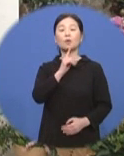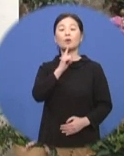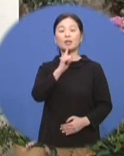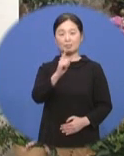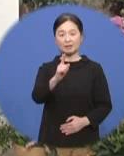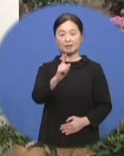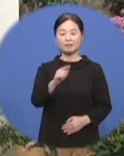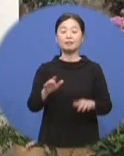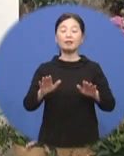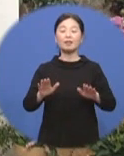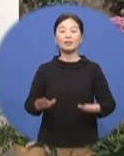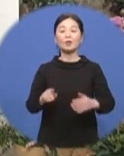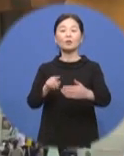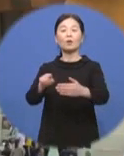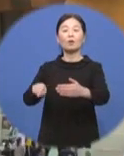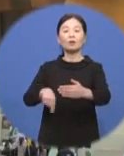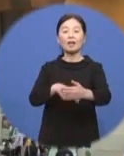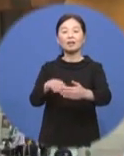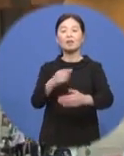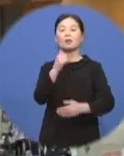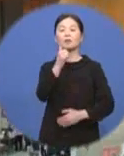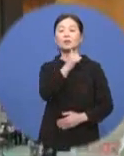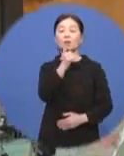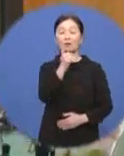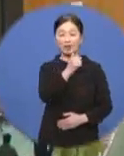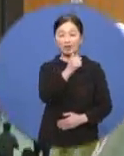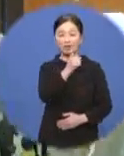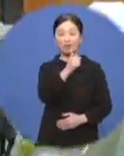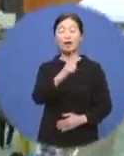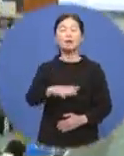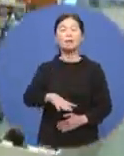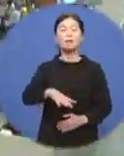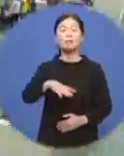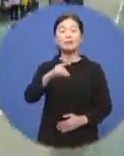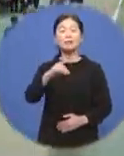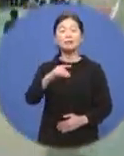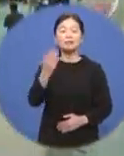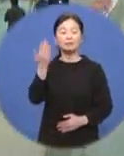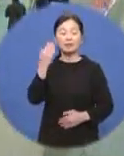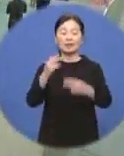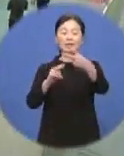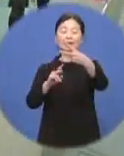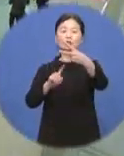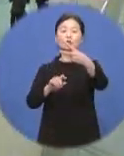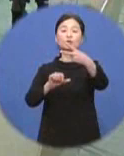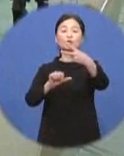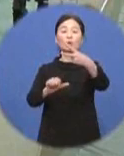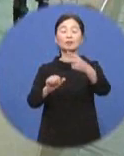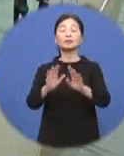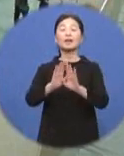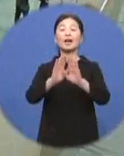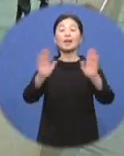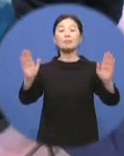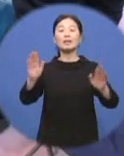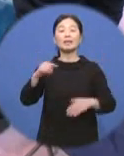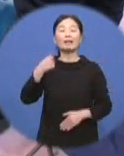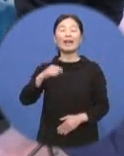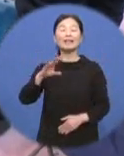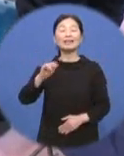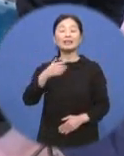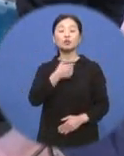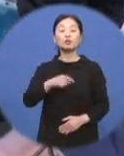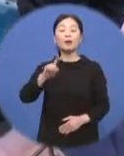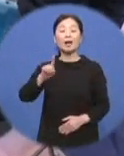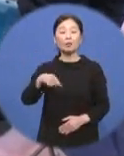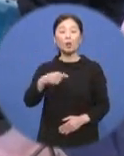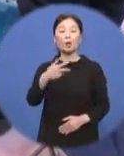集をご紹介しましょう。前半は2月15日に開催された南紀熊野ジオパーク